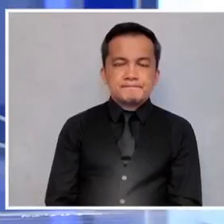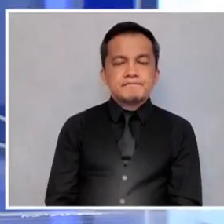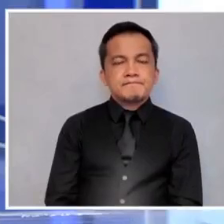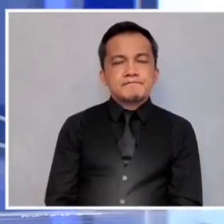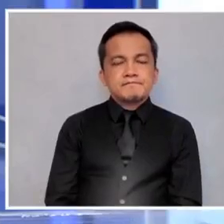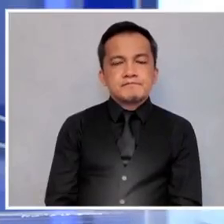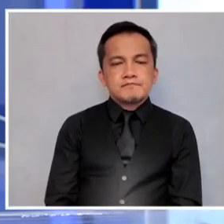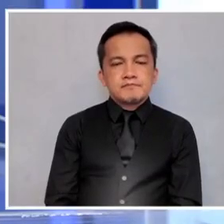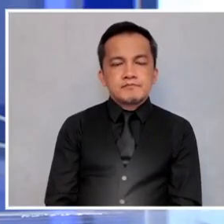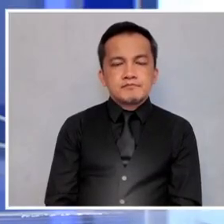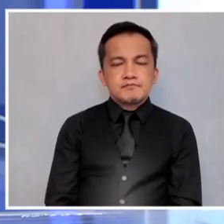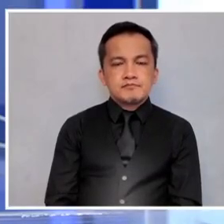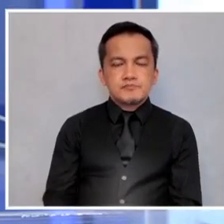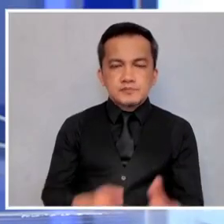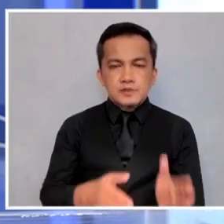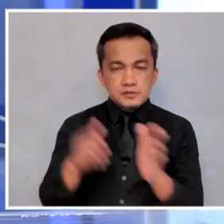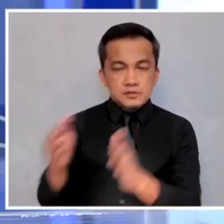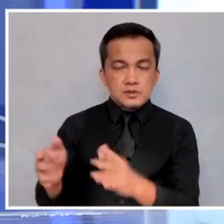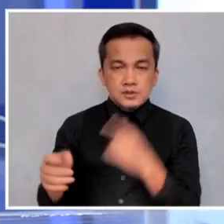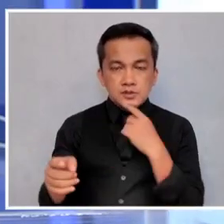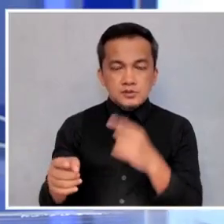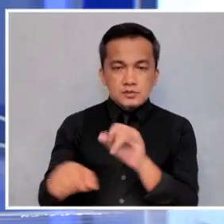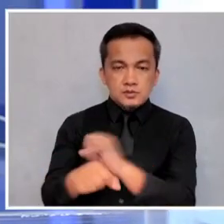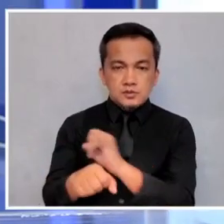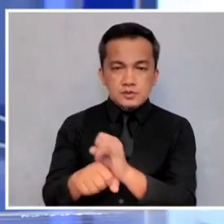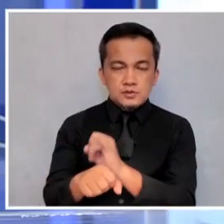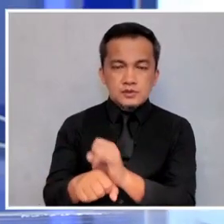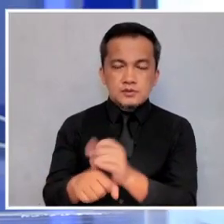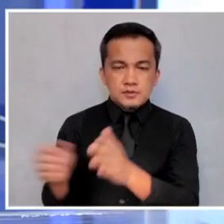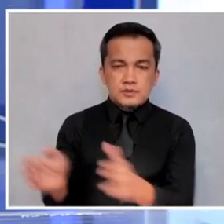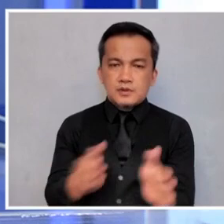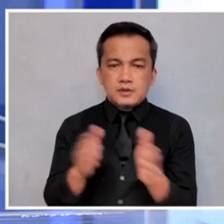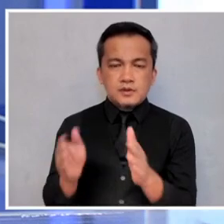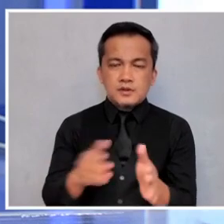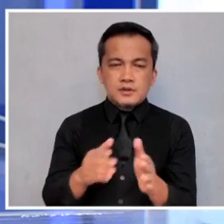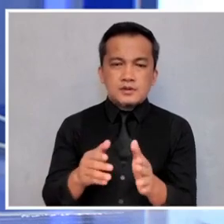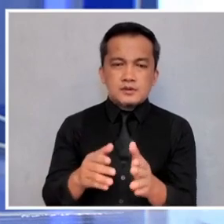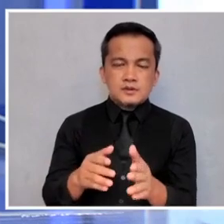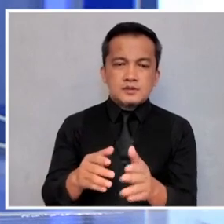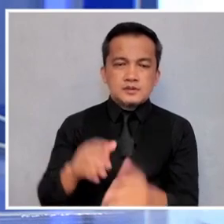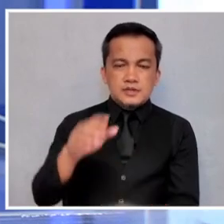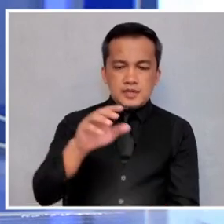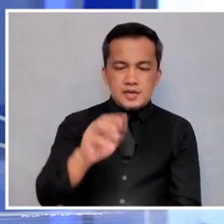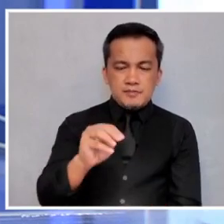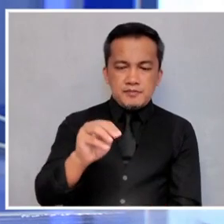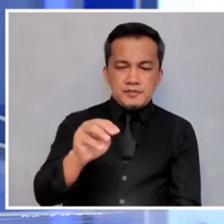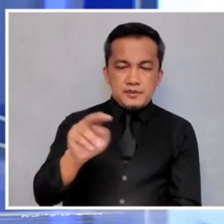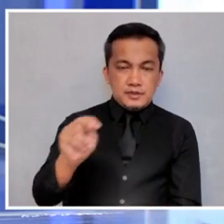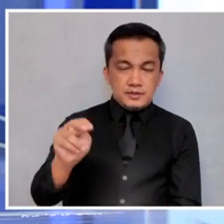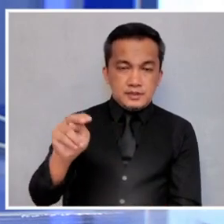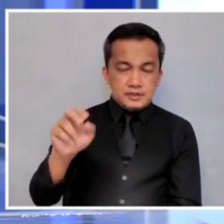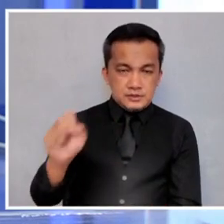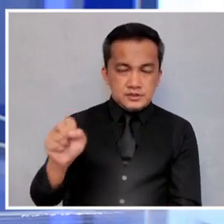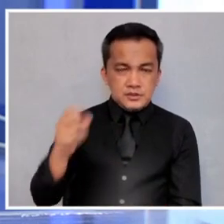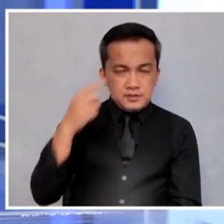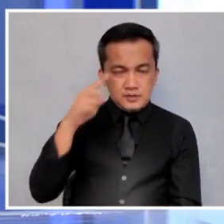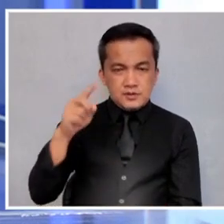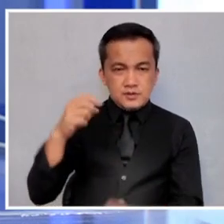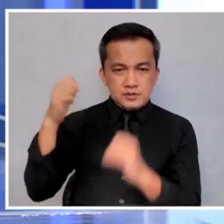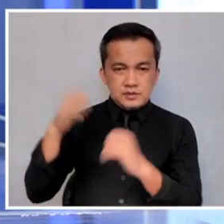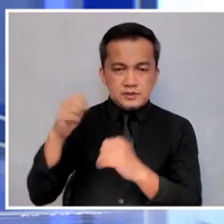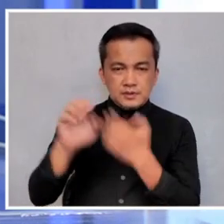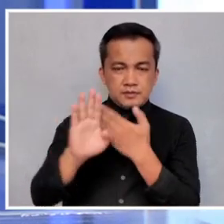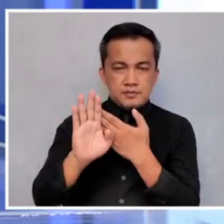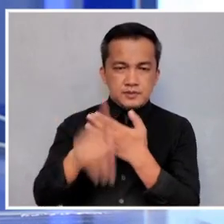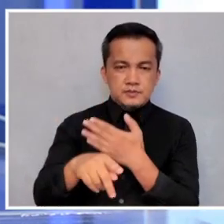Sa ibang balita naman, puspusa na ang ginagawang paghahanda sa Manila North Cemetery para sa inaasahang pagbabalik